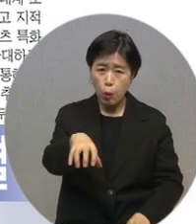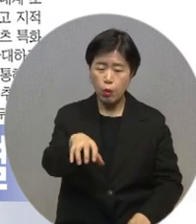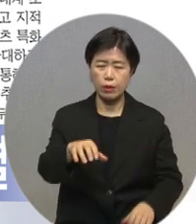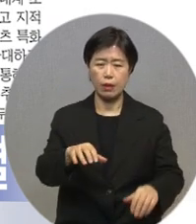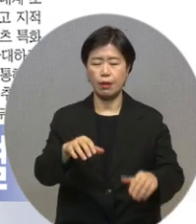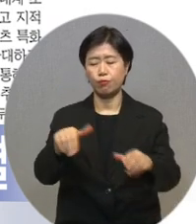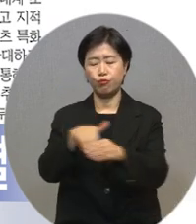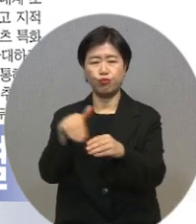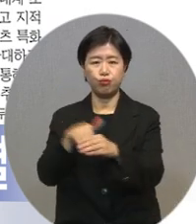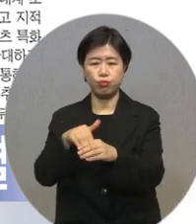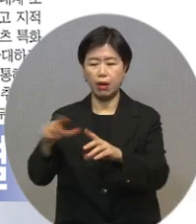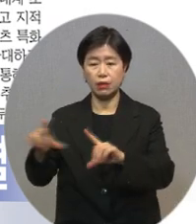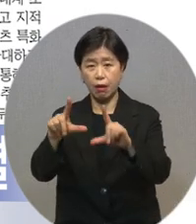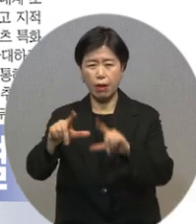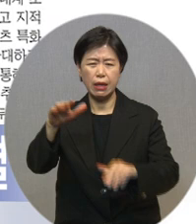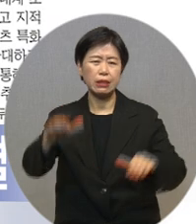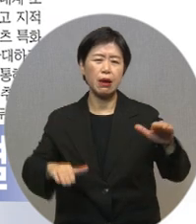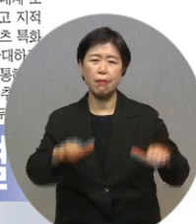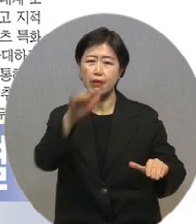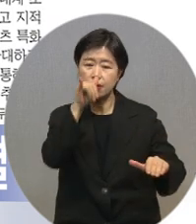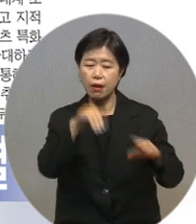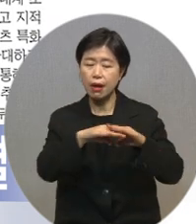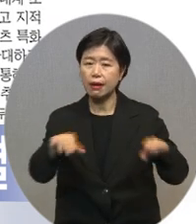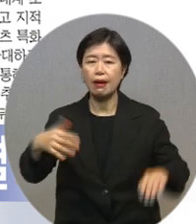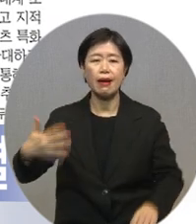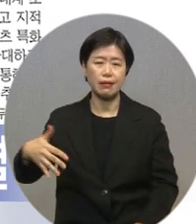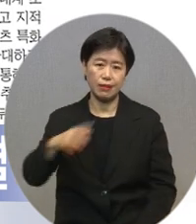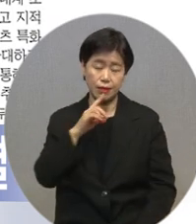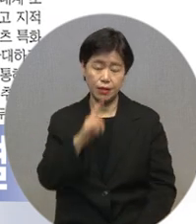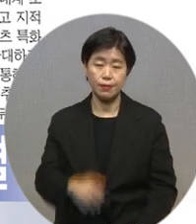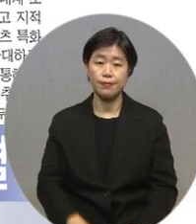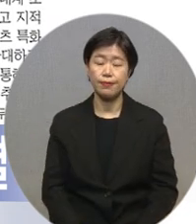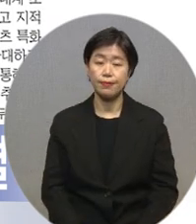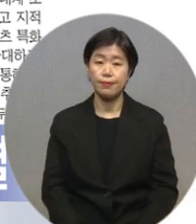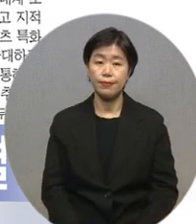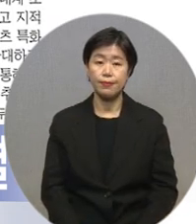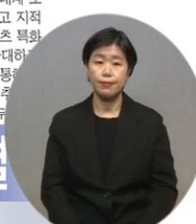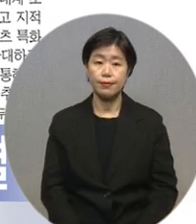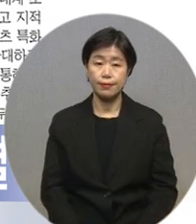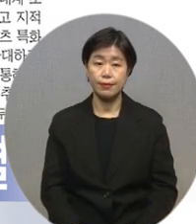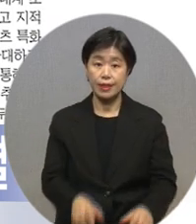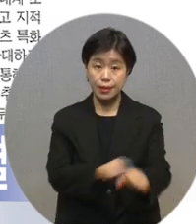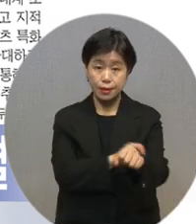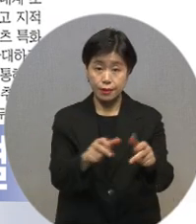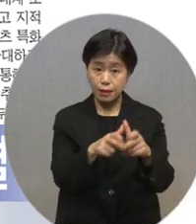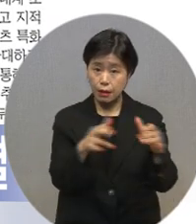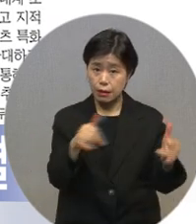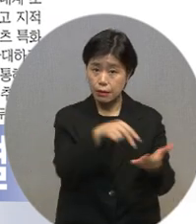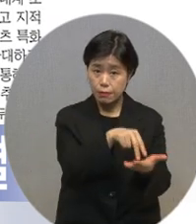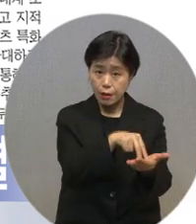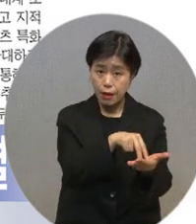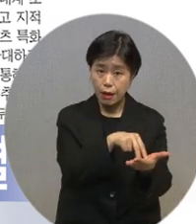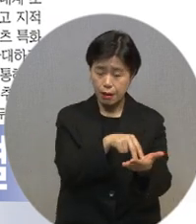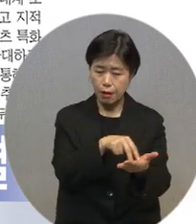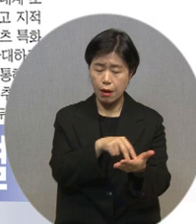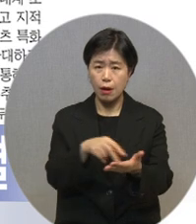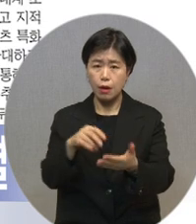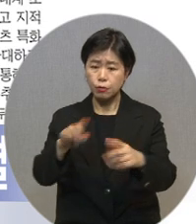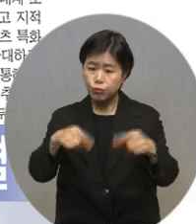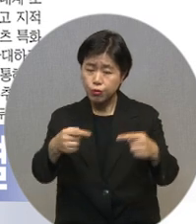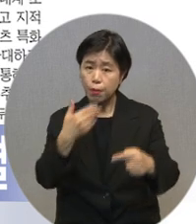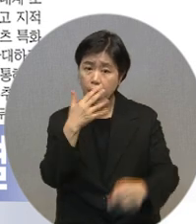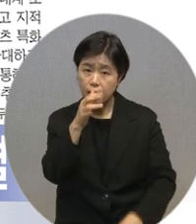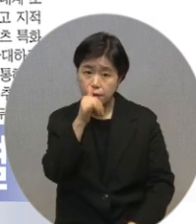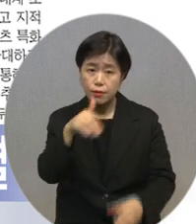양극화는 아직 해소되지 않고 있다고 제한 배경을 설명했습니다 특히 장애인의 경우 이용할 수 있는 문화